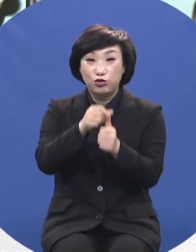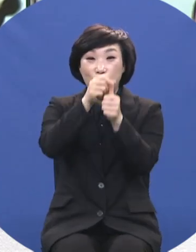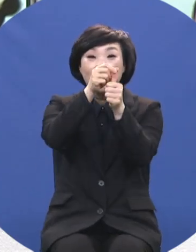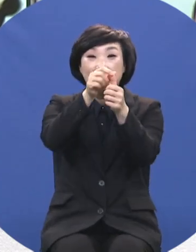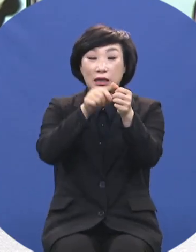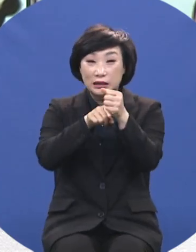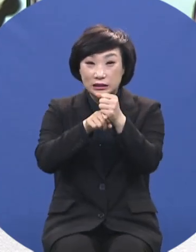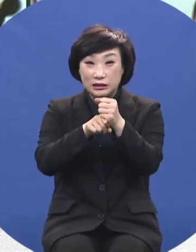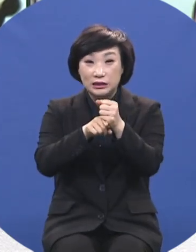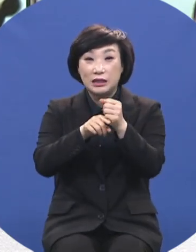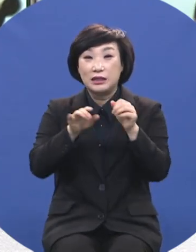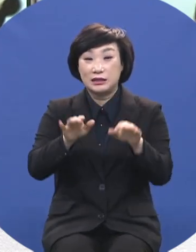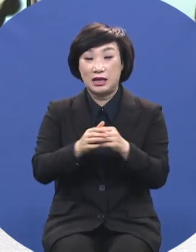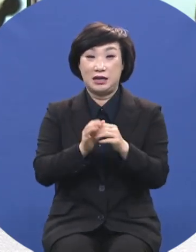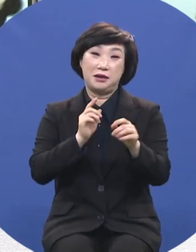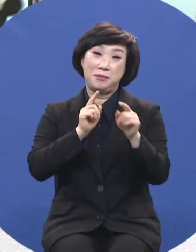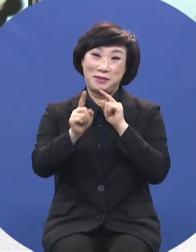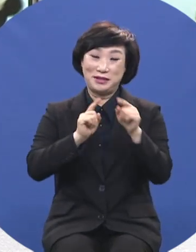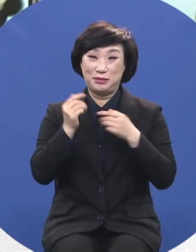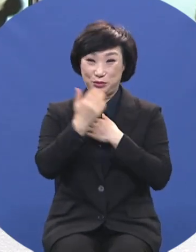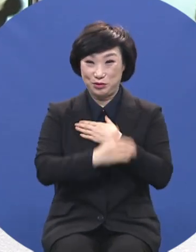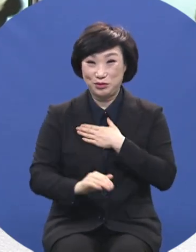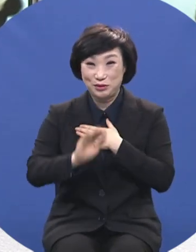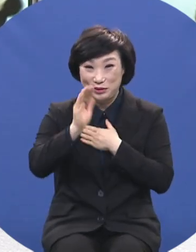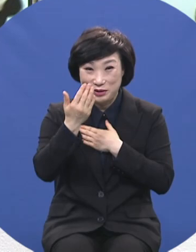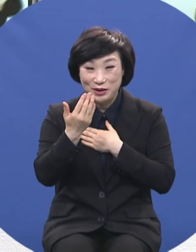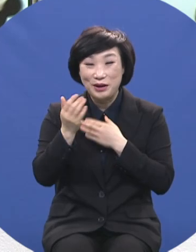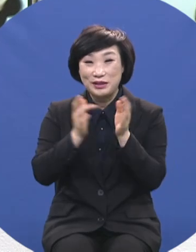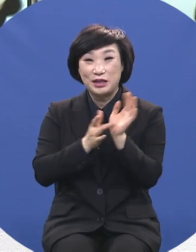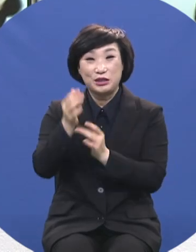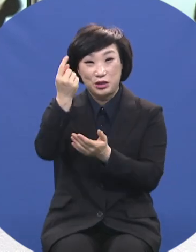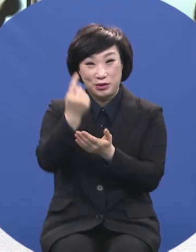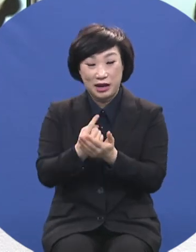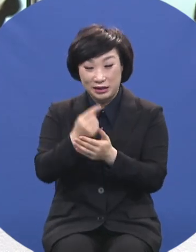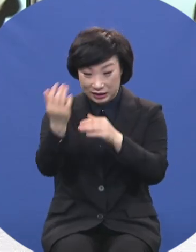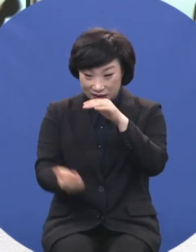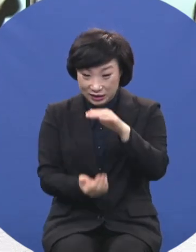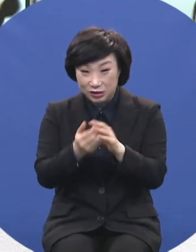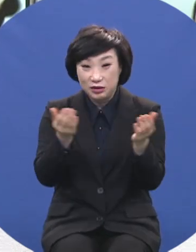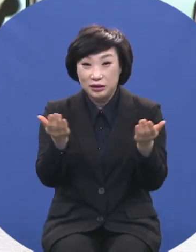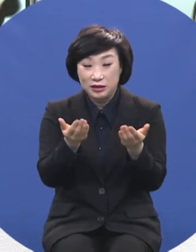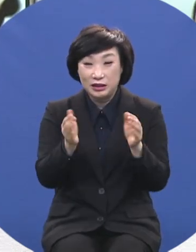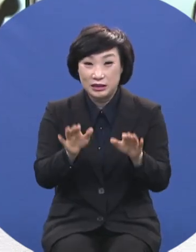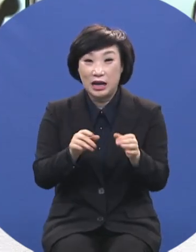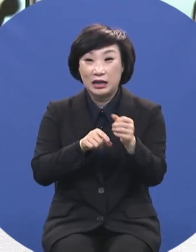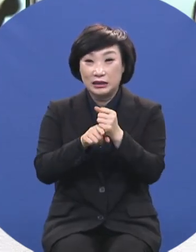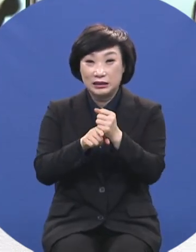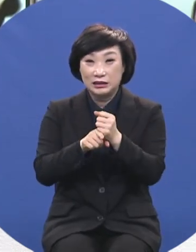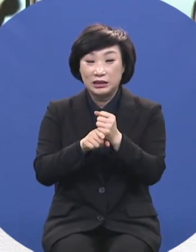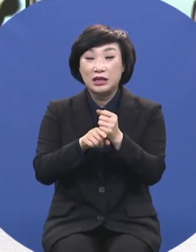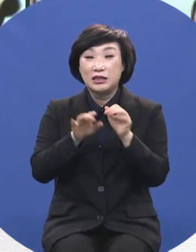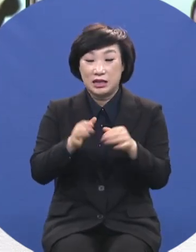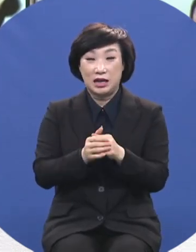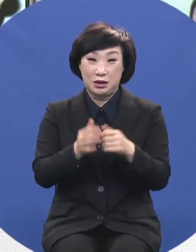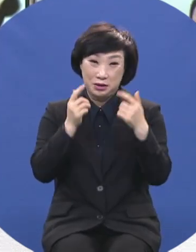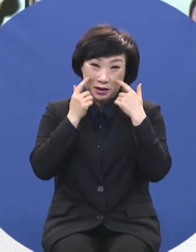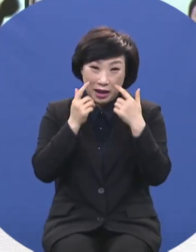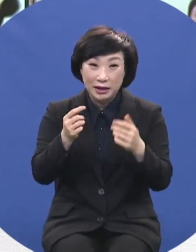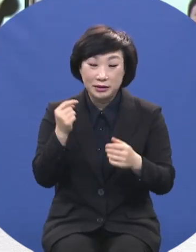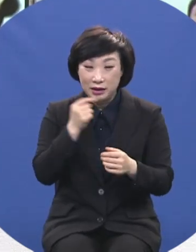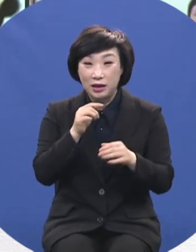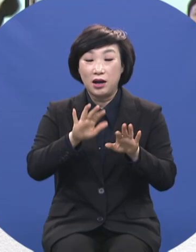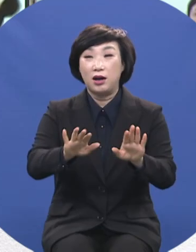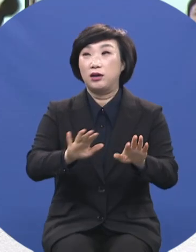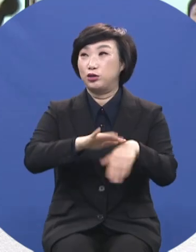뜻을 말씀이 육신이 되어 예수가 와서 이루시는 일의 뜻을 구체적으로